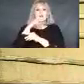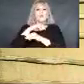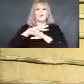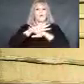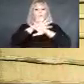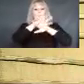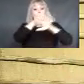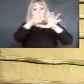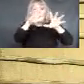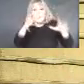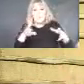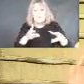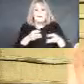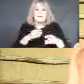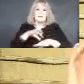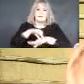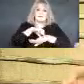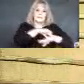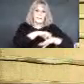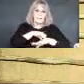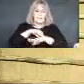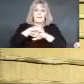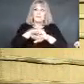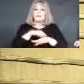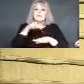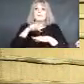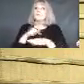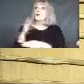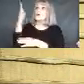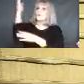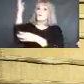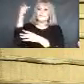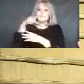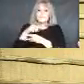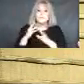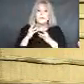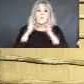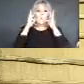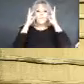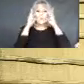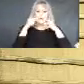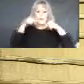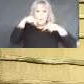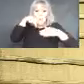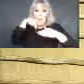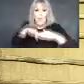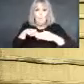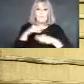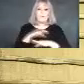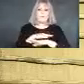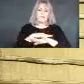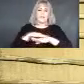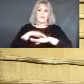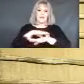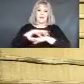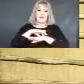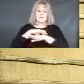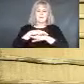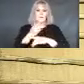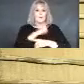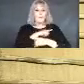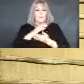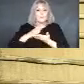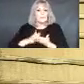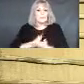aarde, hy is in beheer, maar daai God het nou koning geword op aarde, deur Jesus, dit is die